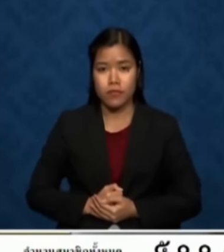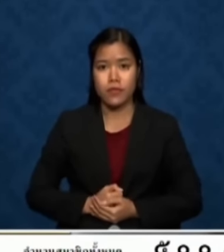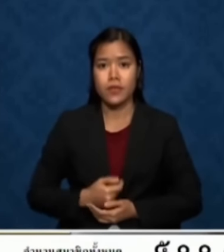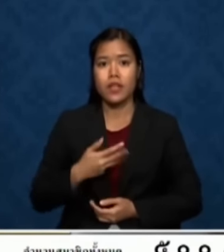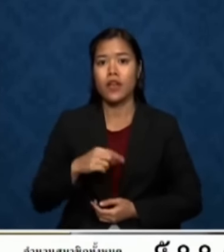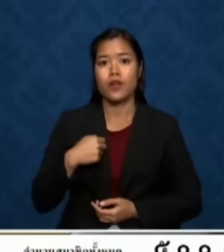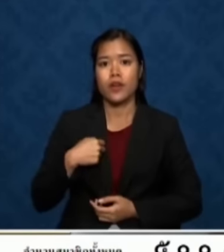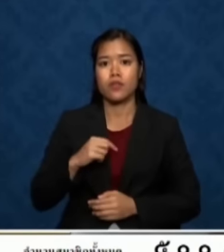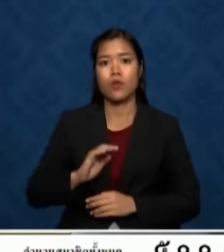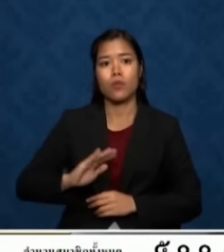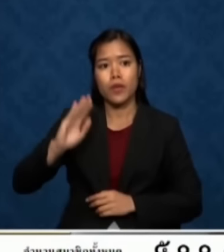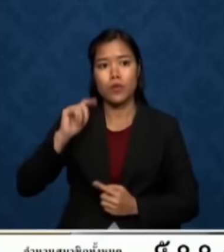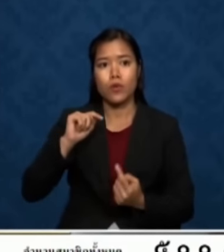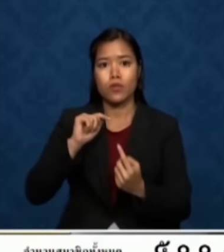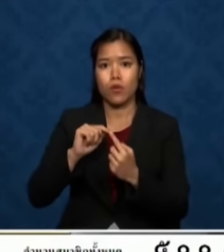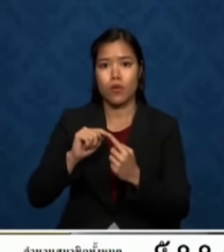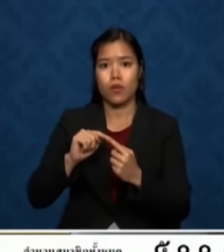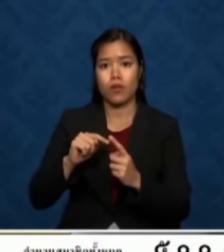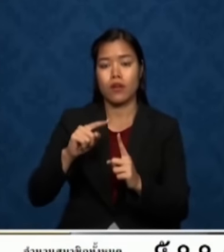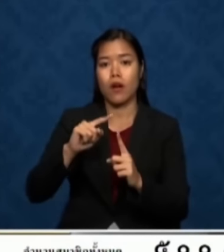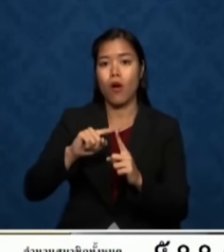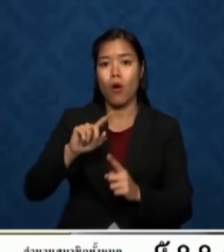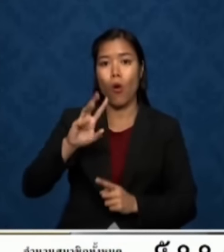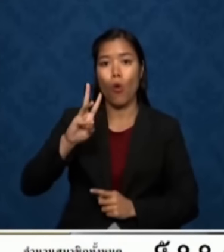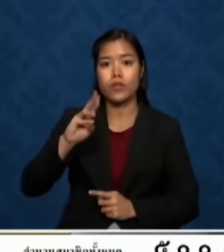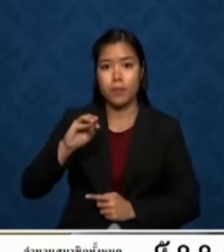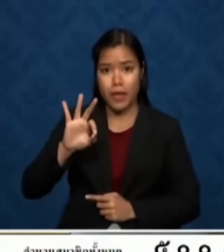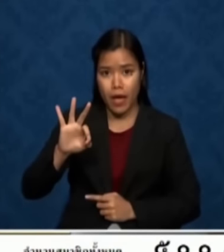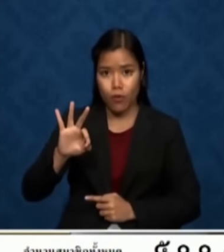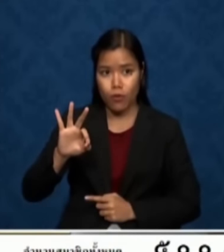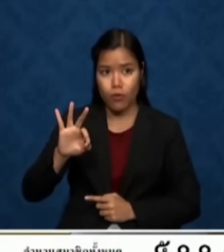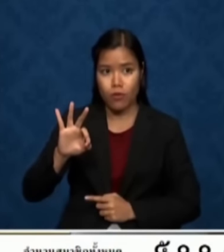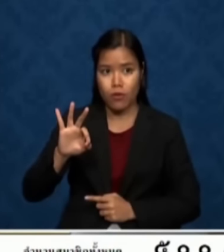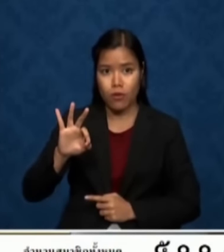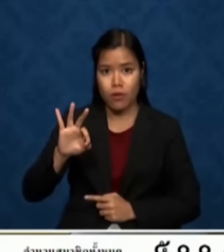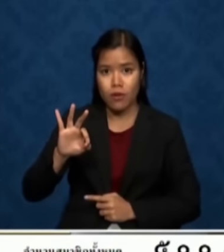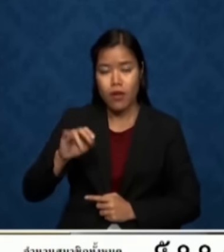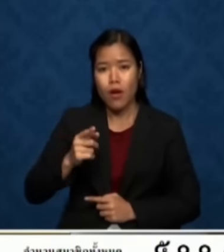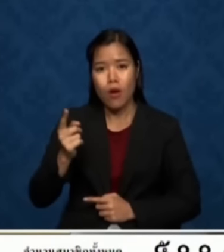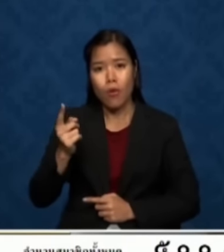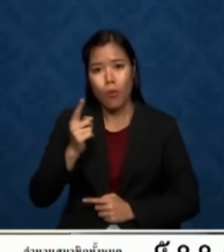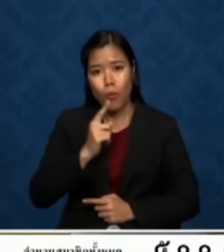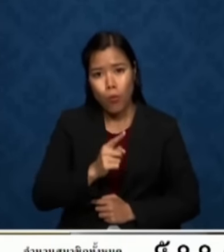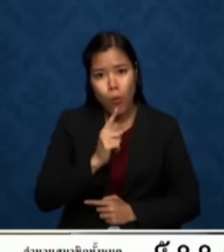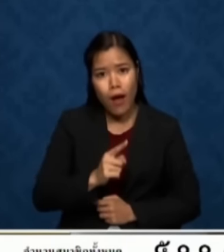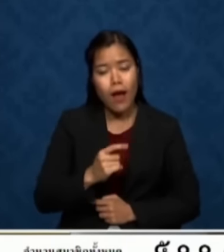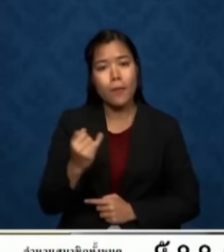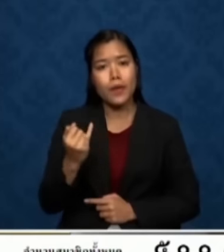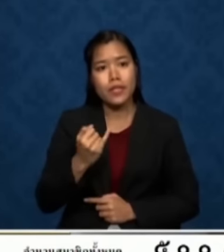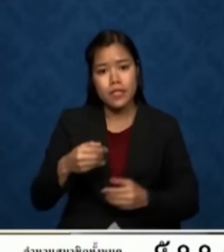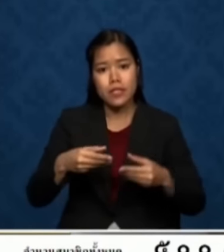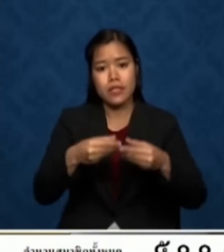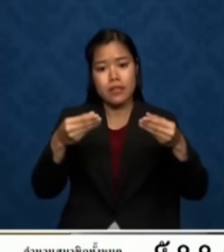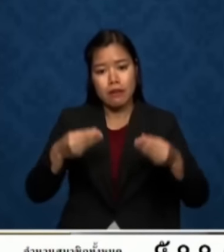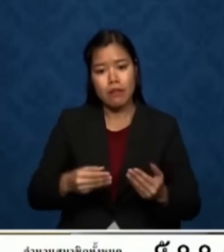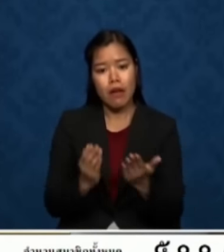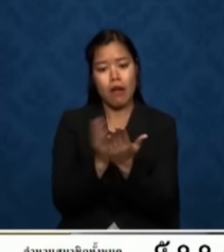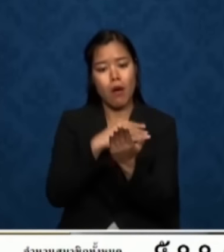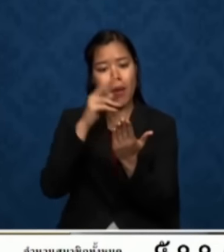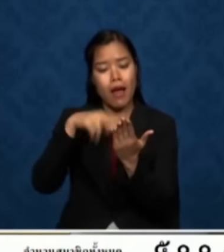ราข้อ69ซึ่งใช้การใส่ร้ายนะคะเอาเอกสารมาอ่าน